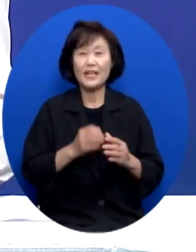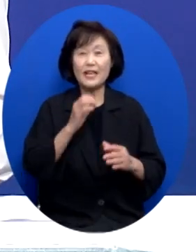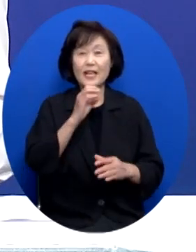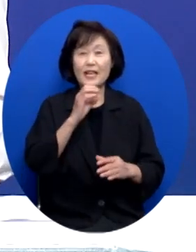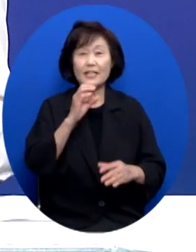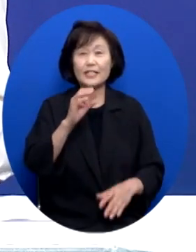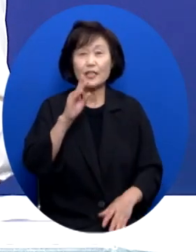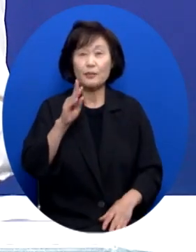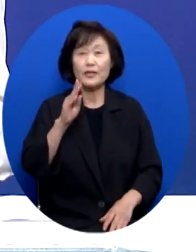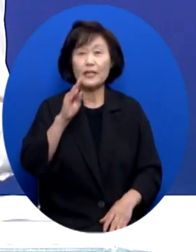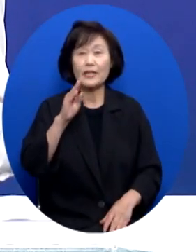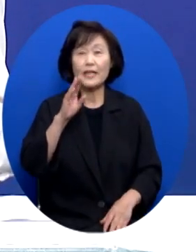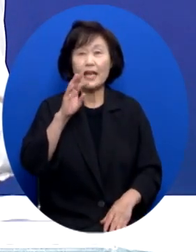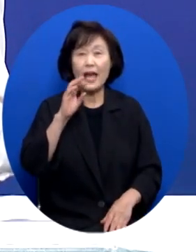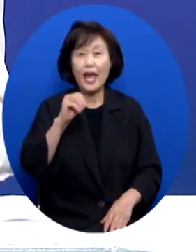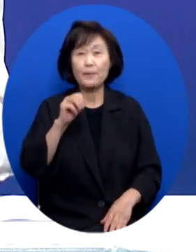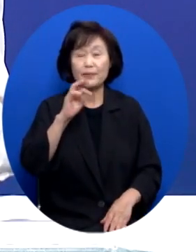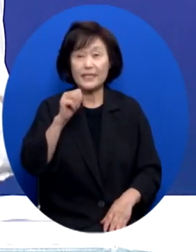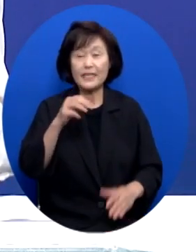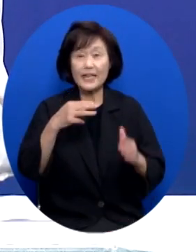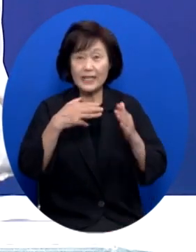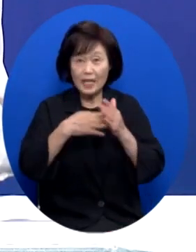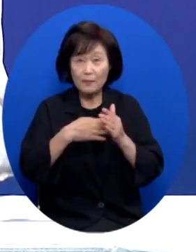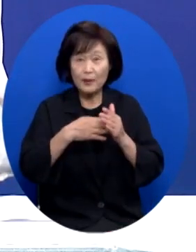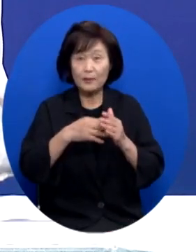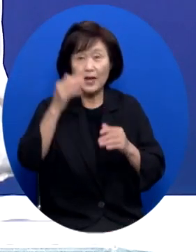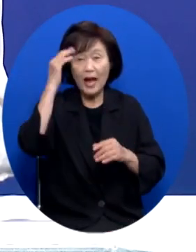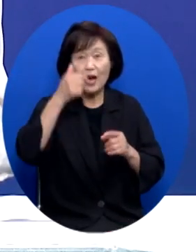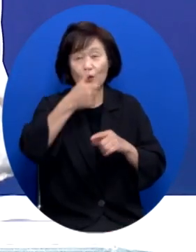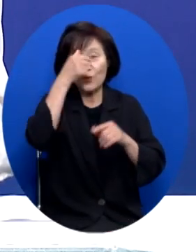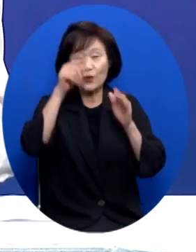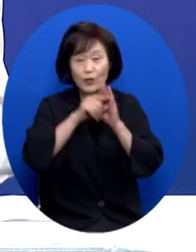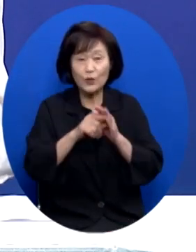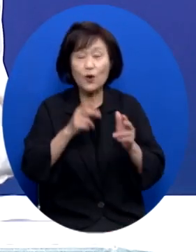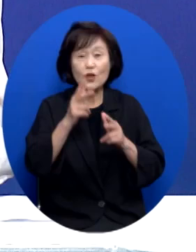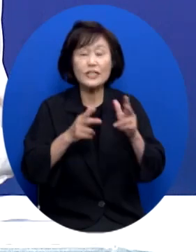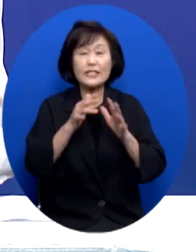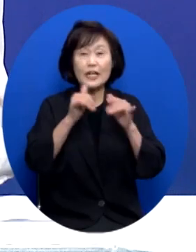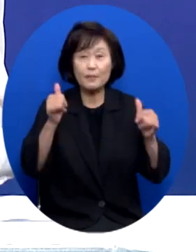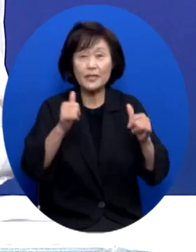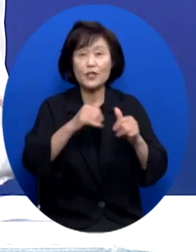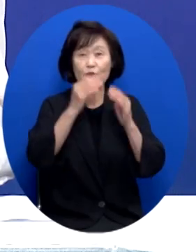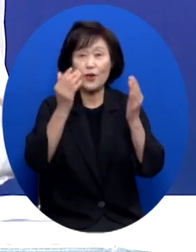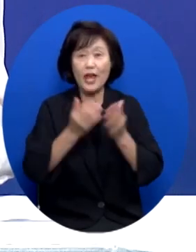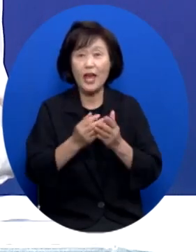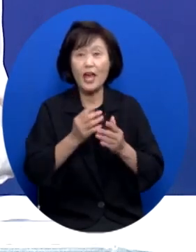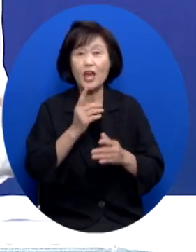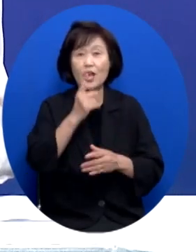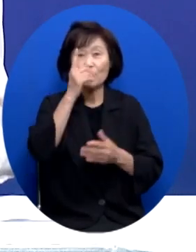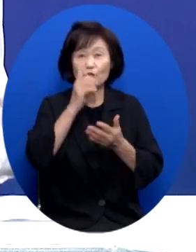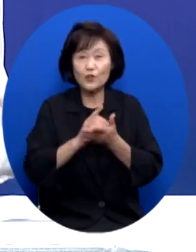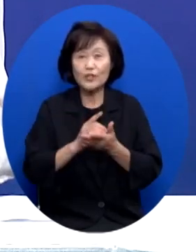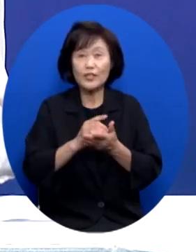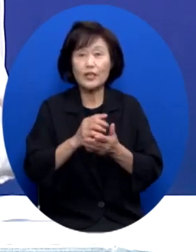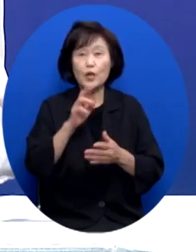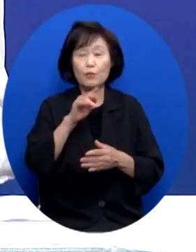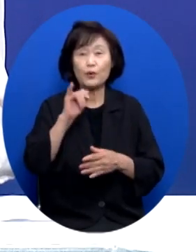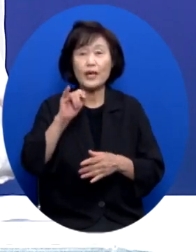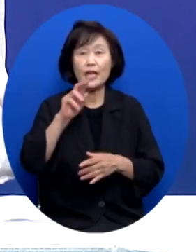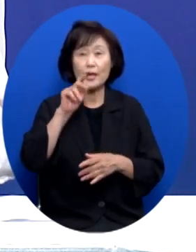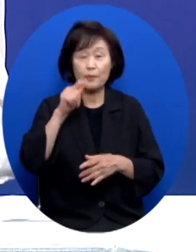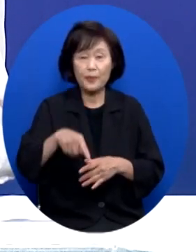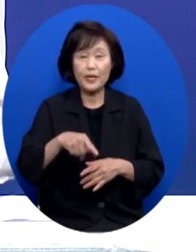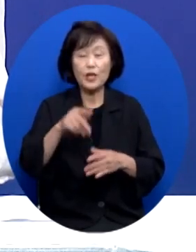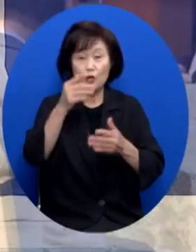CBMC 사단법인 한국기독실험인회 전남동부연합회는 순천 천부교회에서 VIP 초청 세미나를